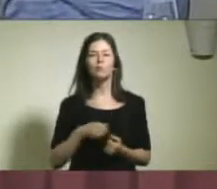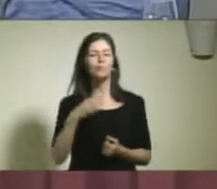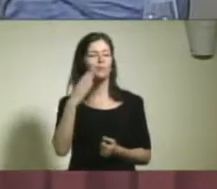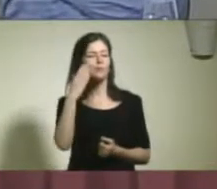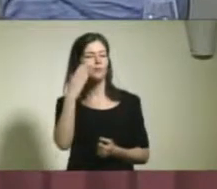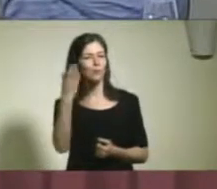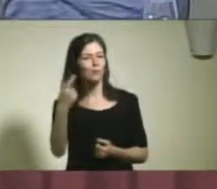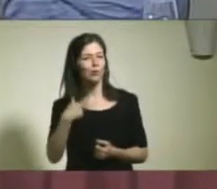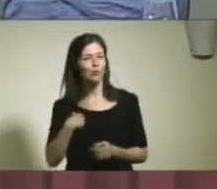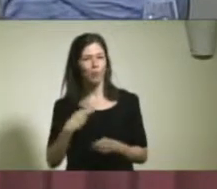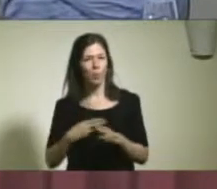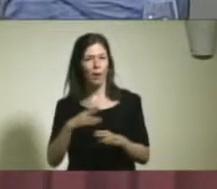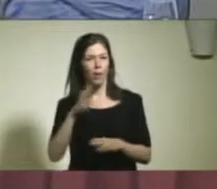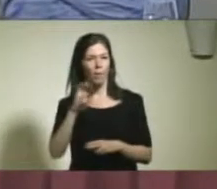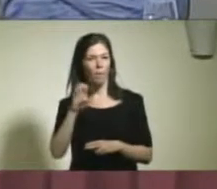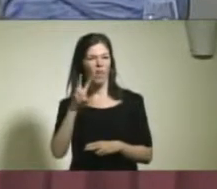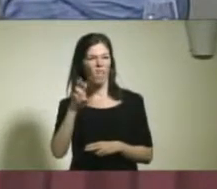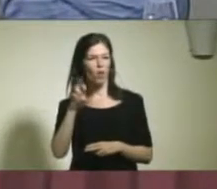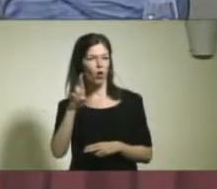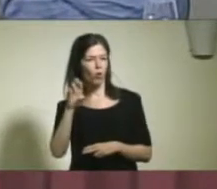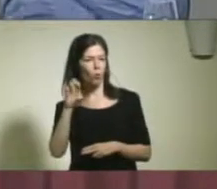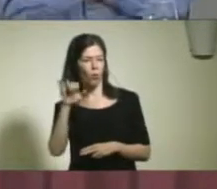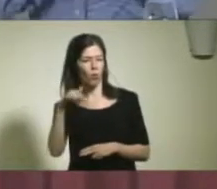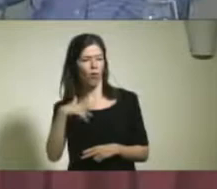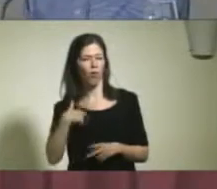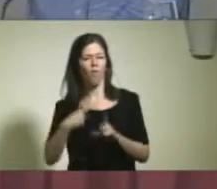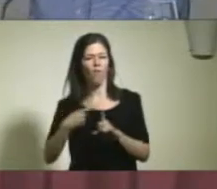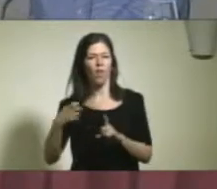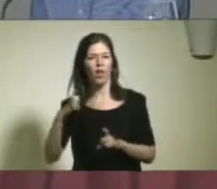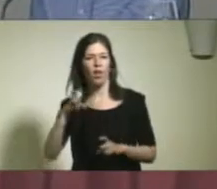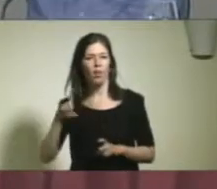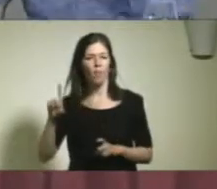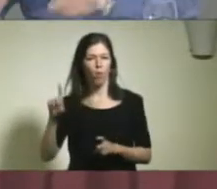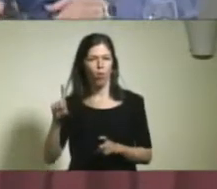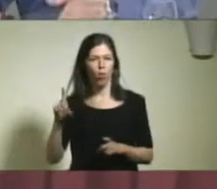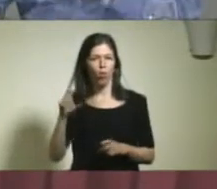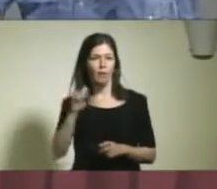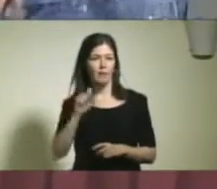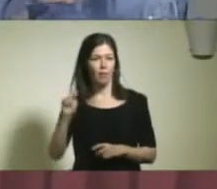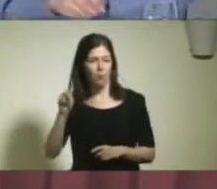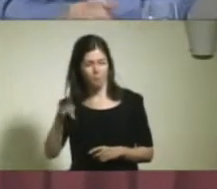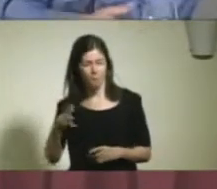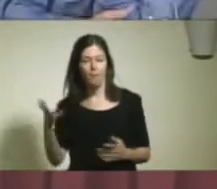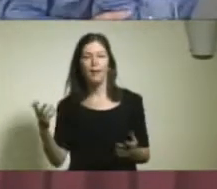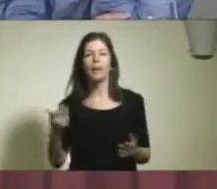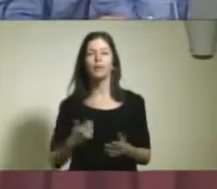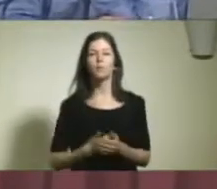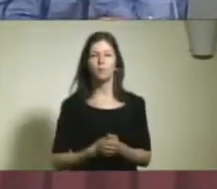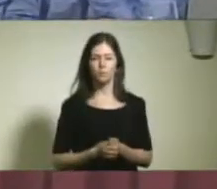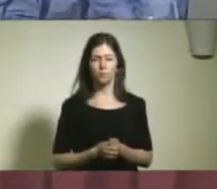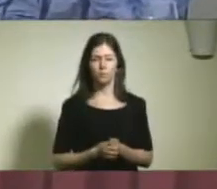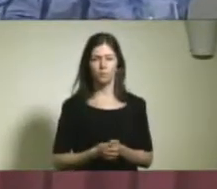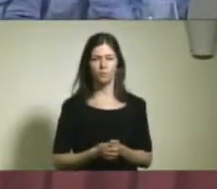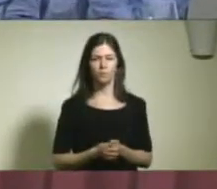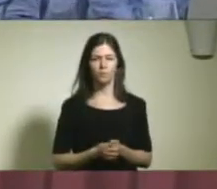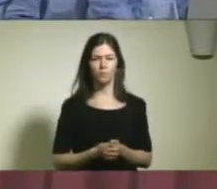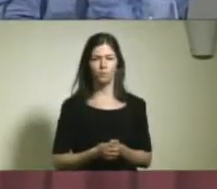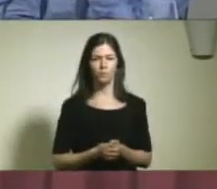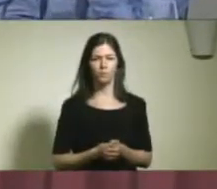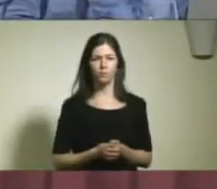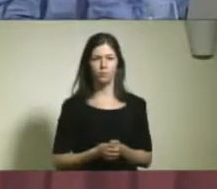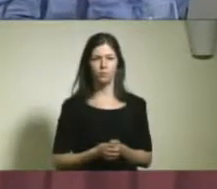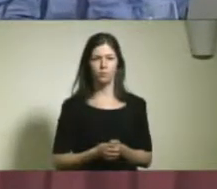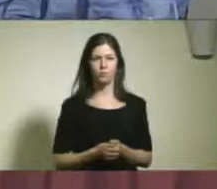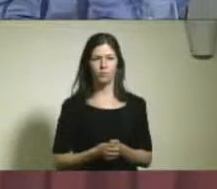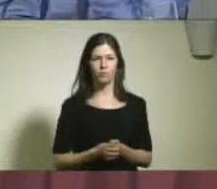Bonjour, je suis Bev Ray. Je travaille pour le STTP et je suis en fait d'Edmonton. J'ai trouvé cela